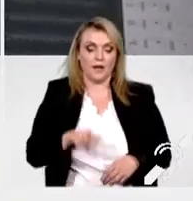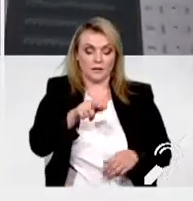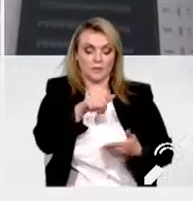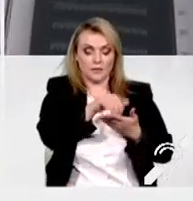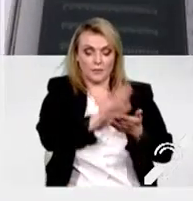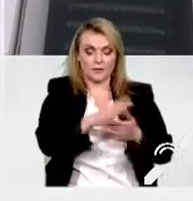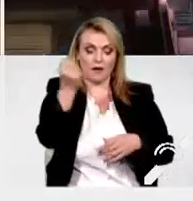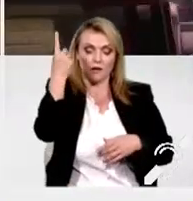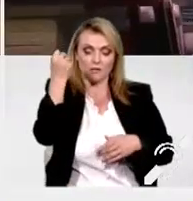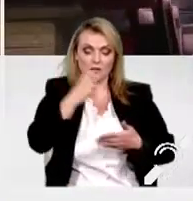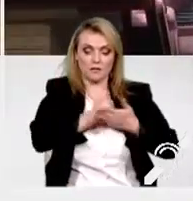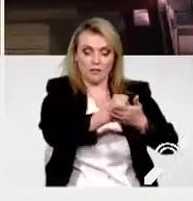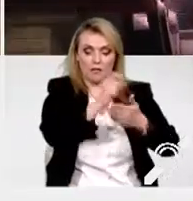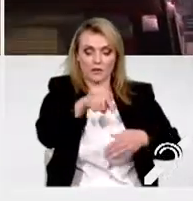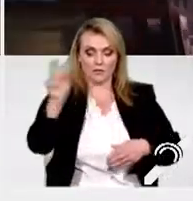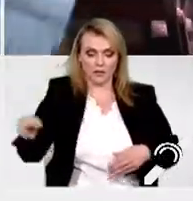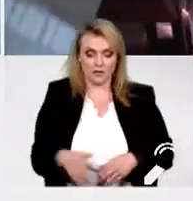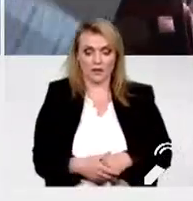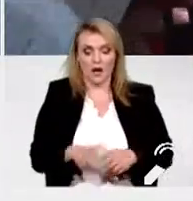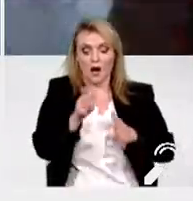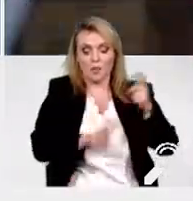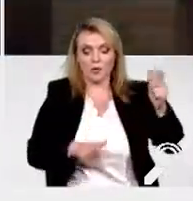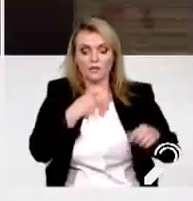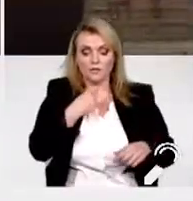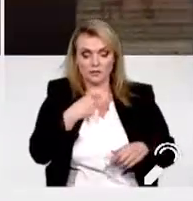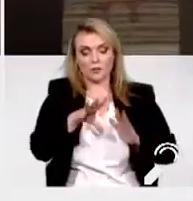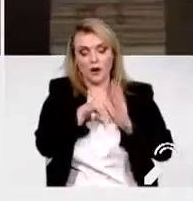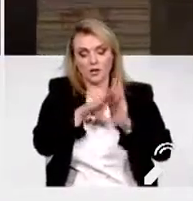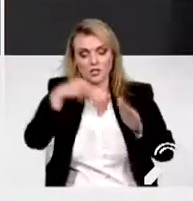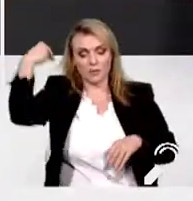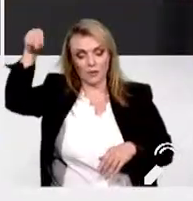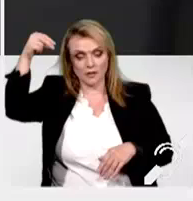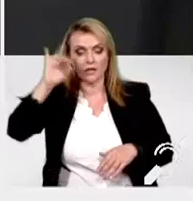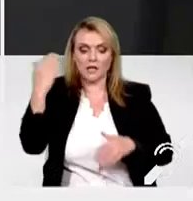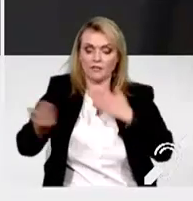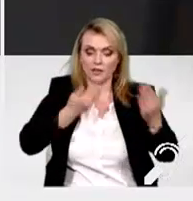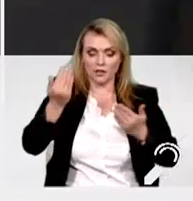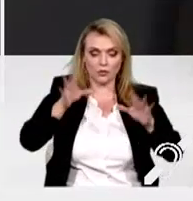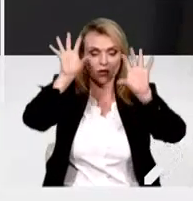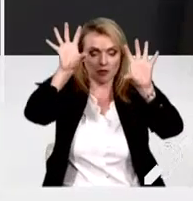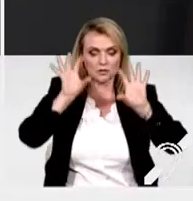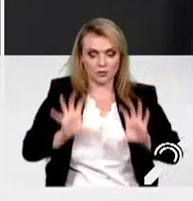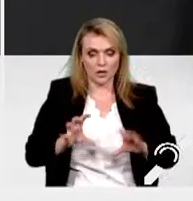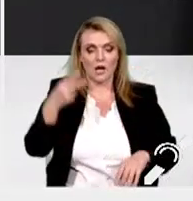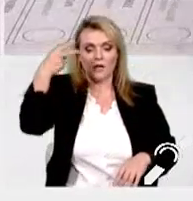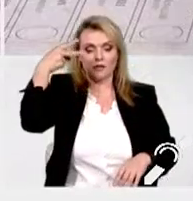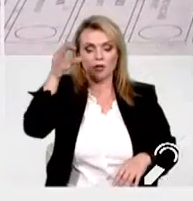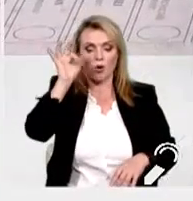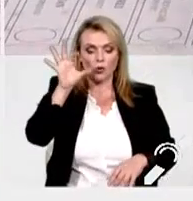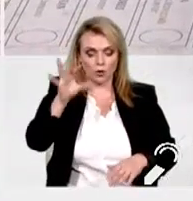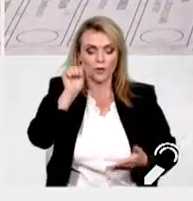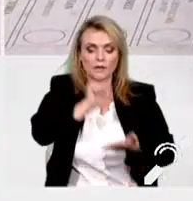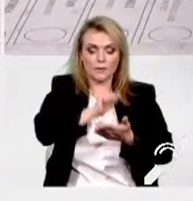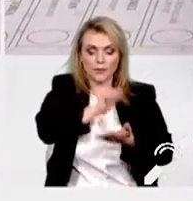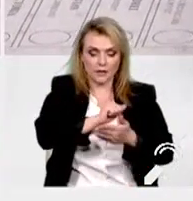11 candidați. Buletinele de vot pentru alegerile prezidențiale și referendumul constituțional din 20 octombrie sunt